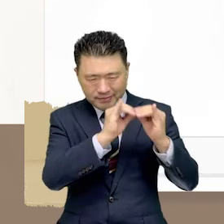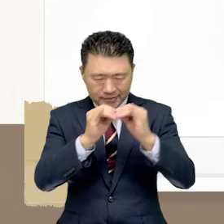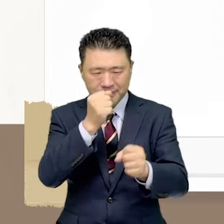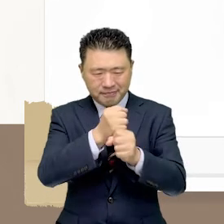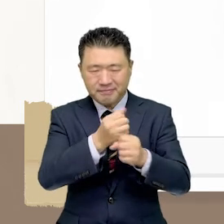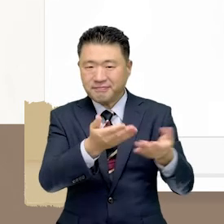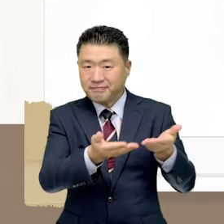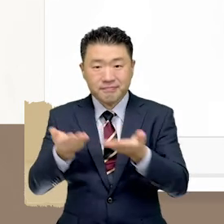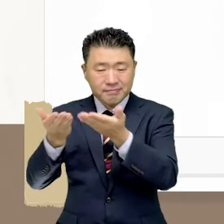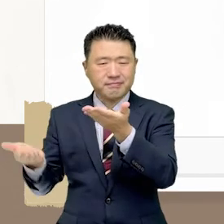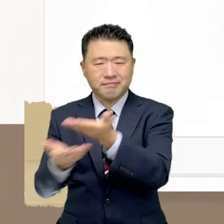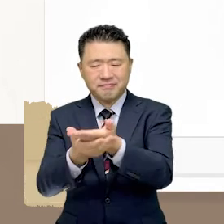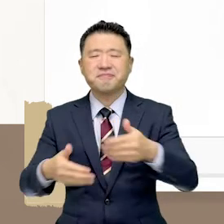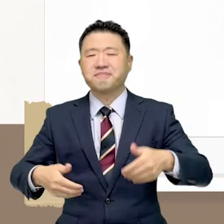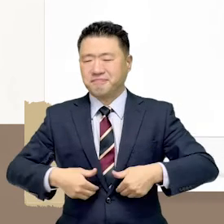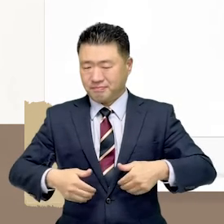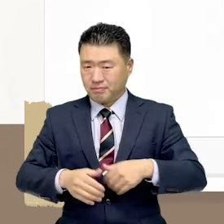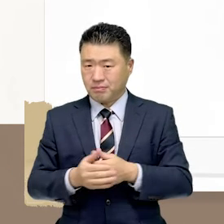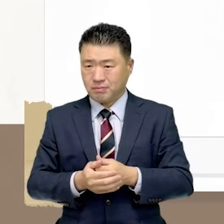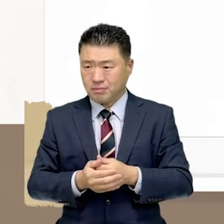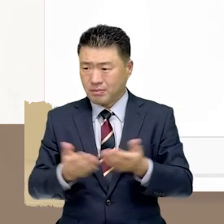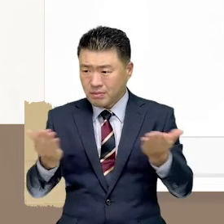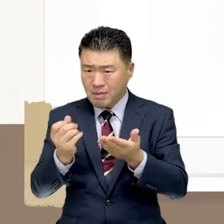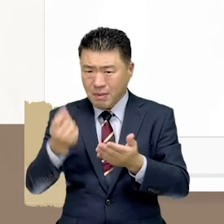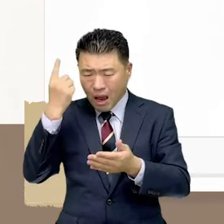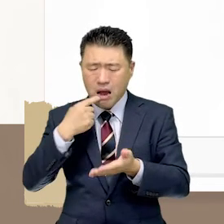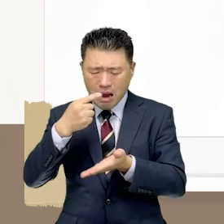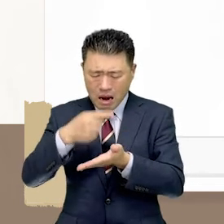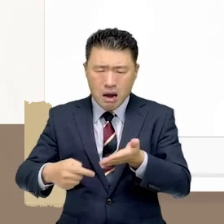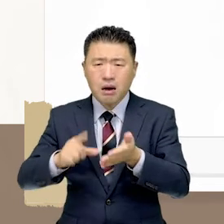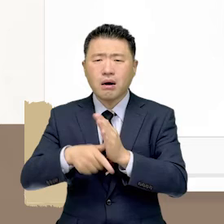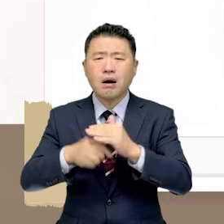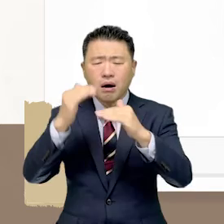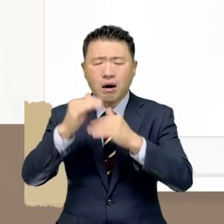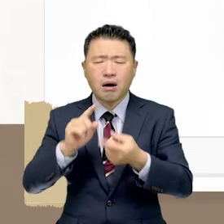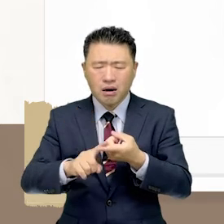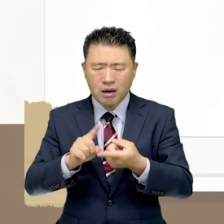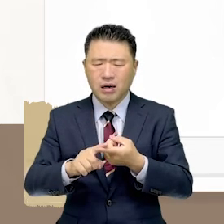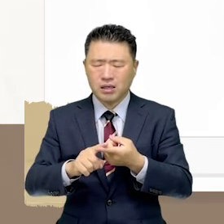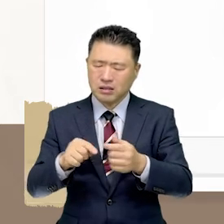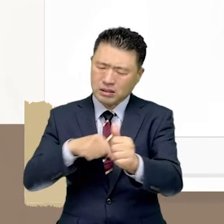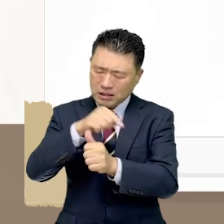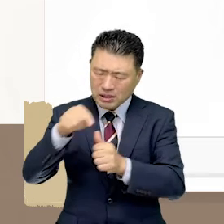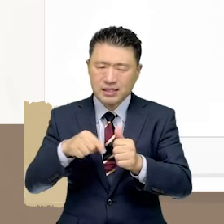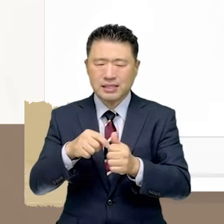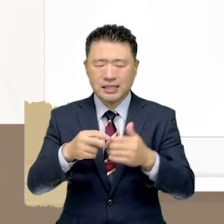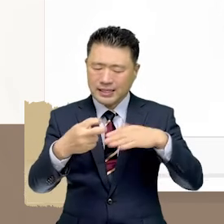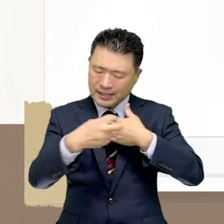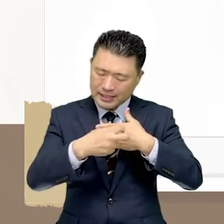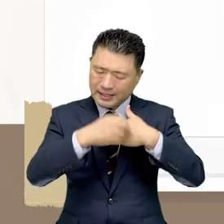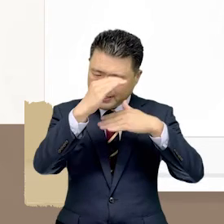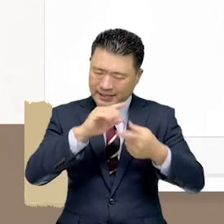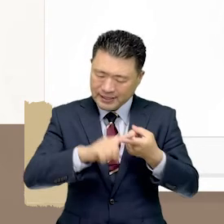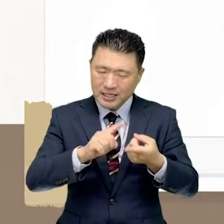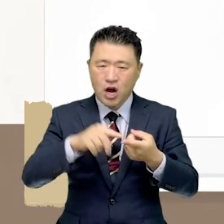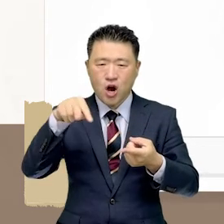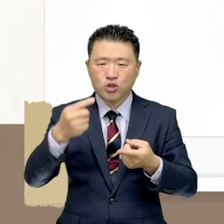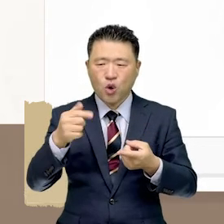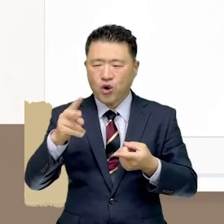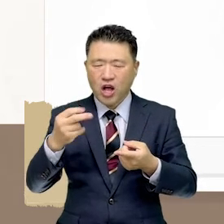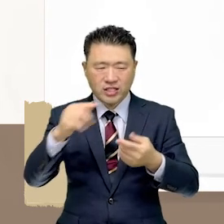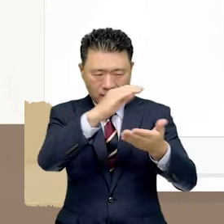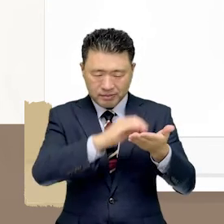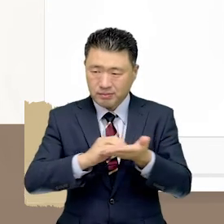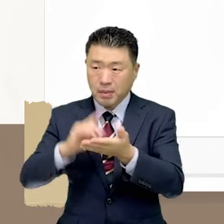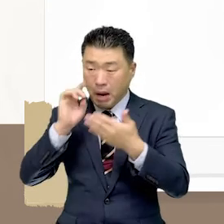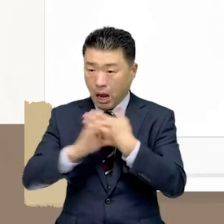합니다. 업무상 사고로 인한 재해의 경우 사고 경위서와 진단서, 소견서를 준비하고 목격자가